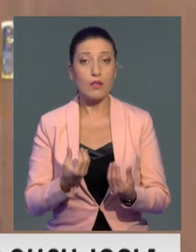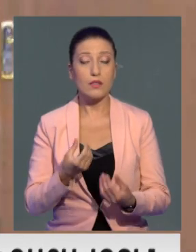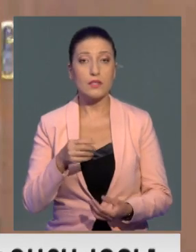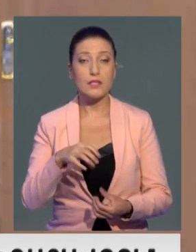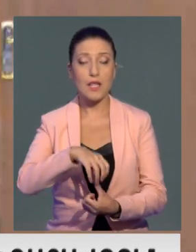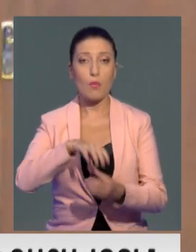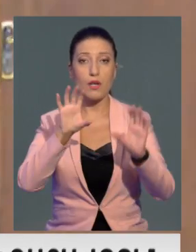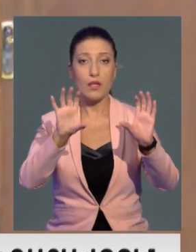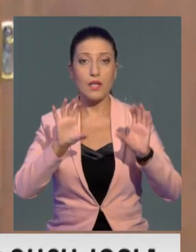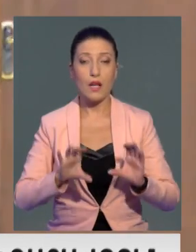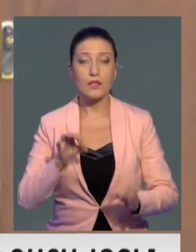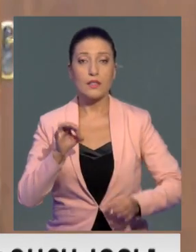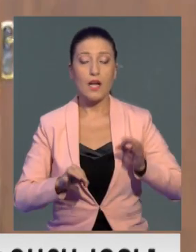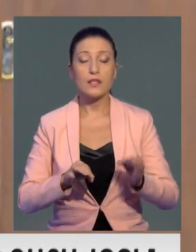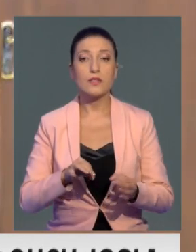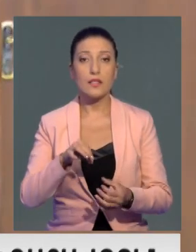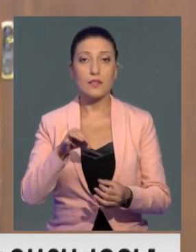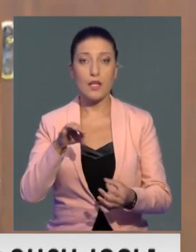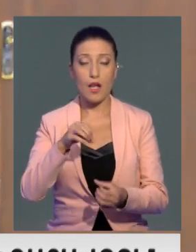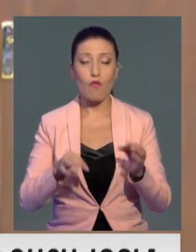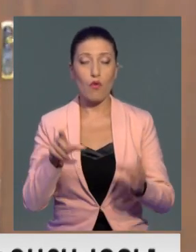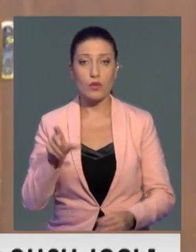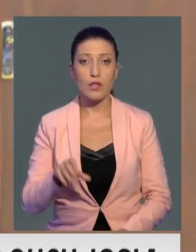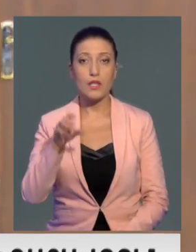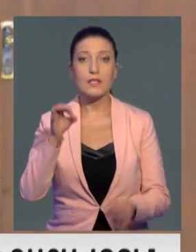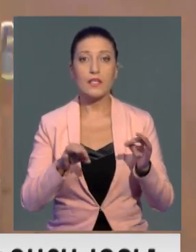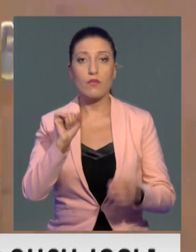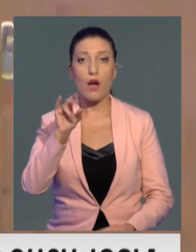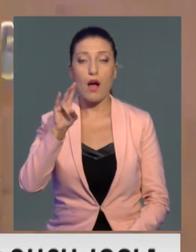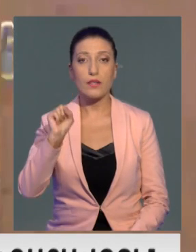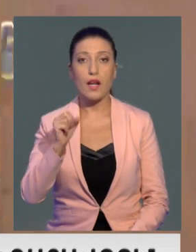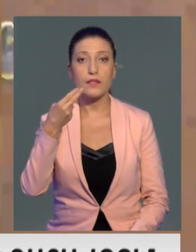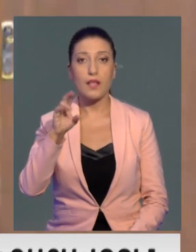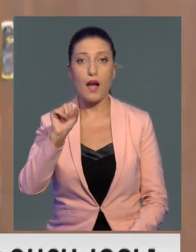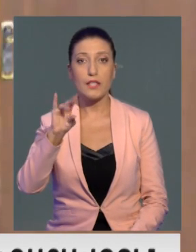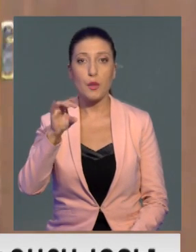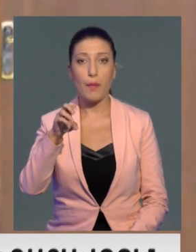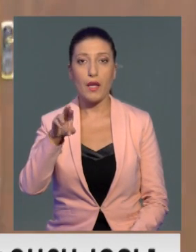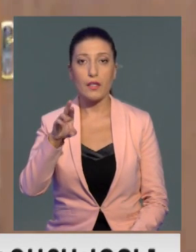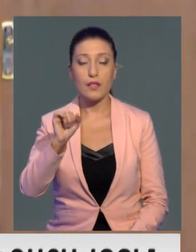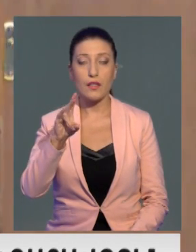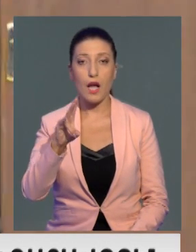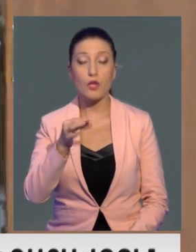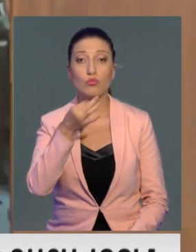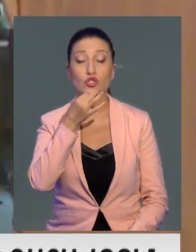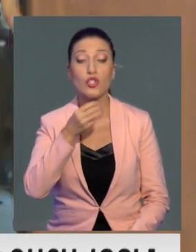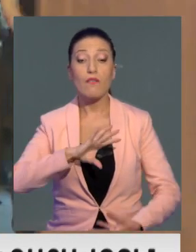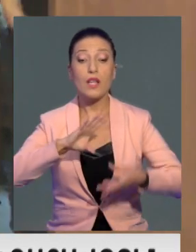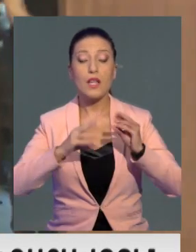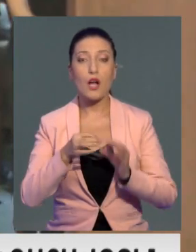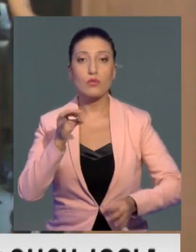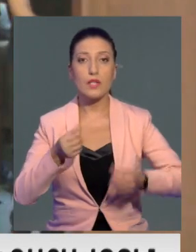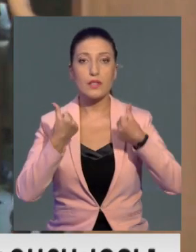սահմանադրական դատարանի դատավոր։ Ասեմ, որ դատավոր Աննա Դանիբեկյանը մինչև ընդհանուր նիստին անդրադառնալը սկսեց